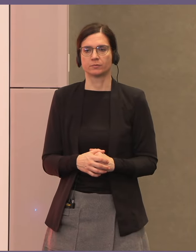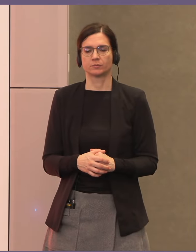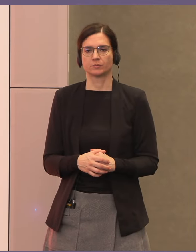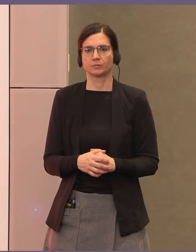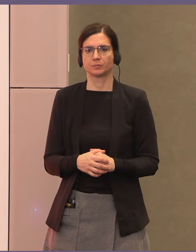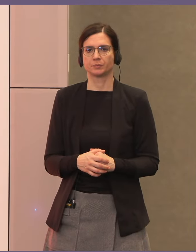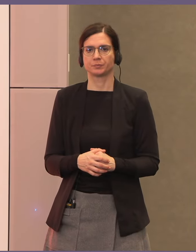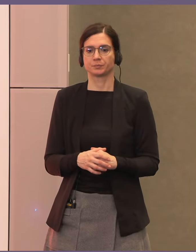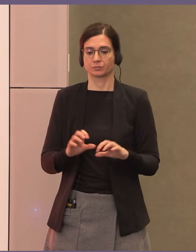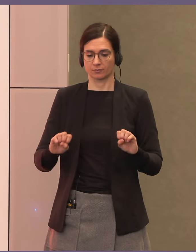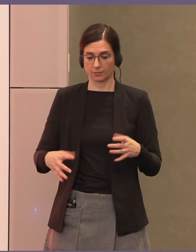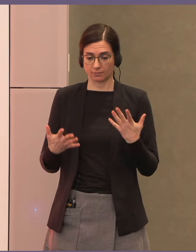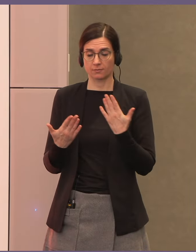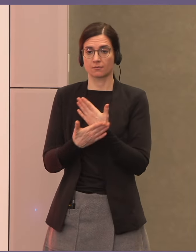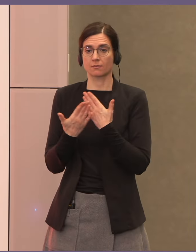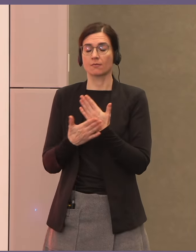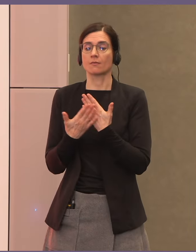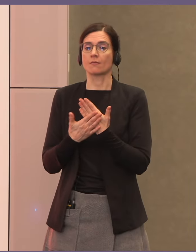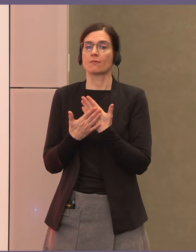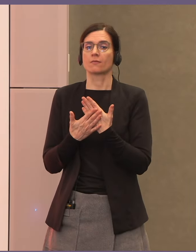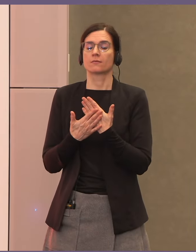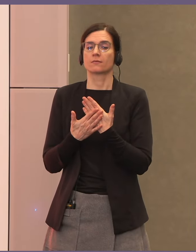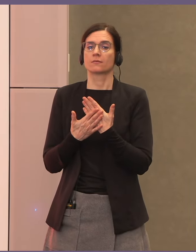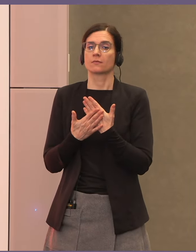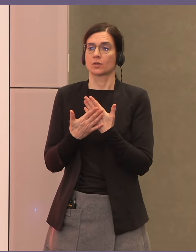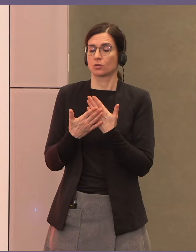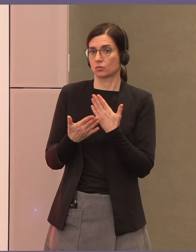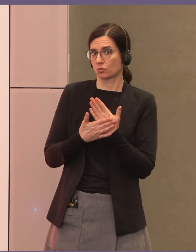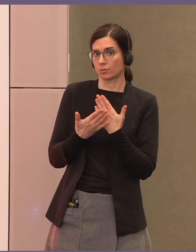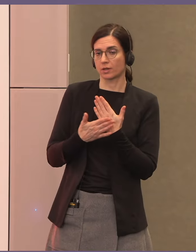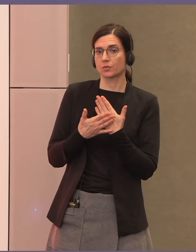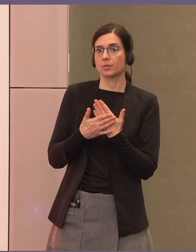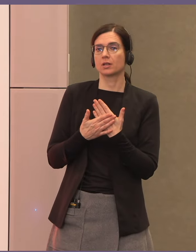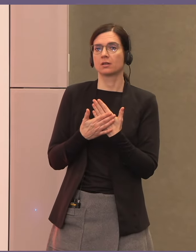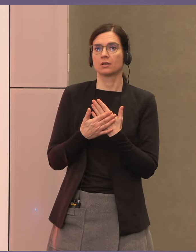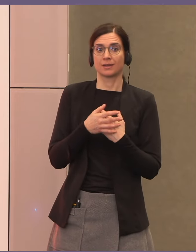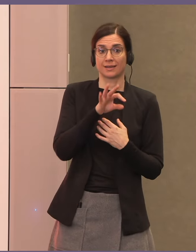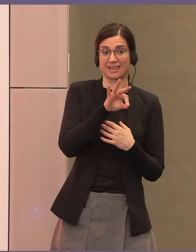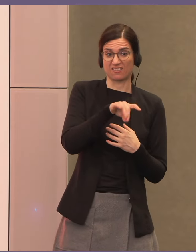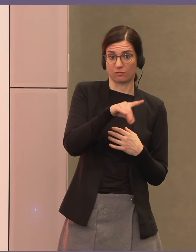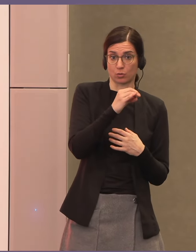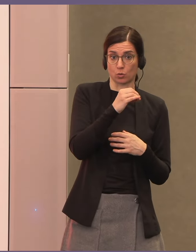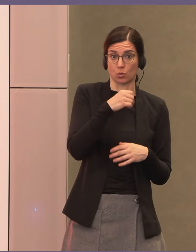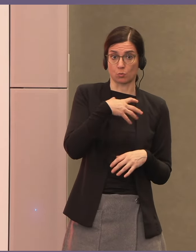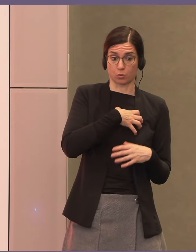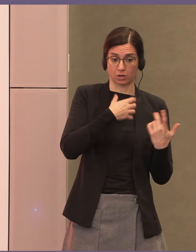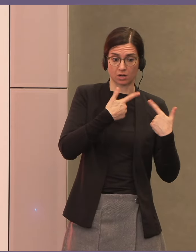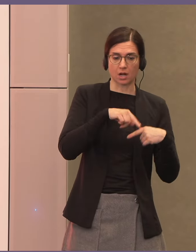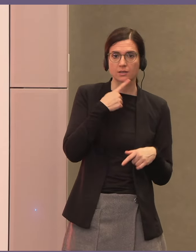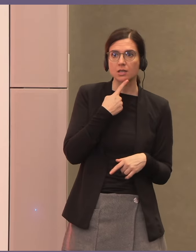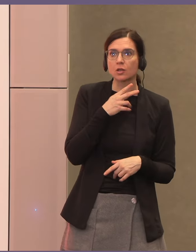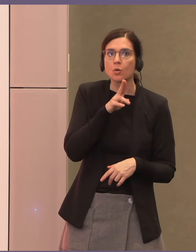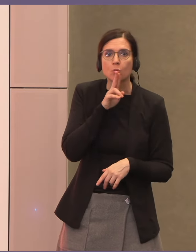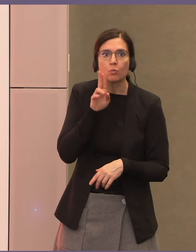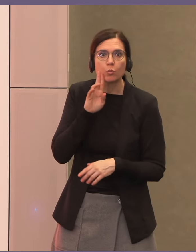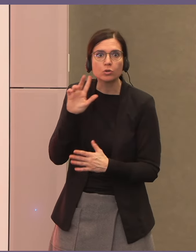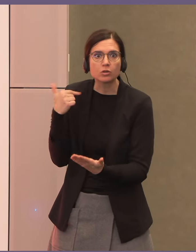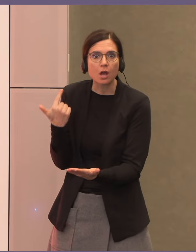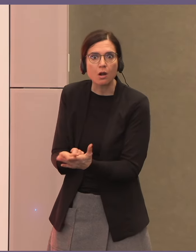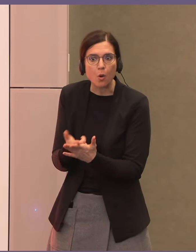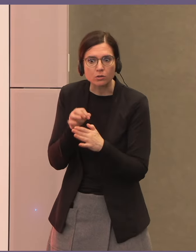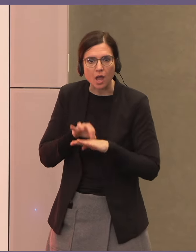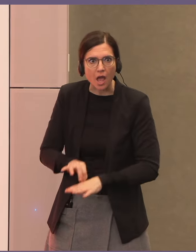Ein aktuelles Beispiel betrifft zum Beispiel den Vorschlag der FPÖ Burgenland ein Muttergehalt einzuführen.